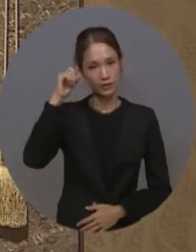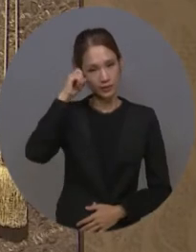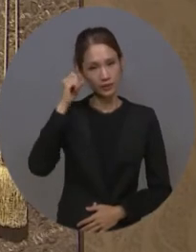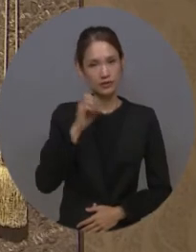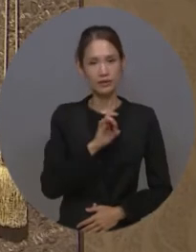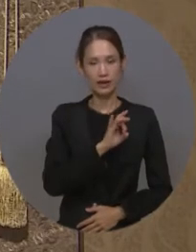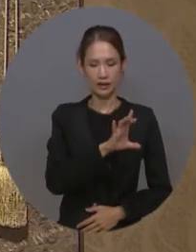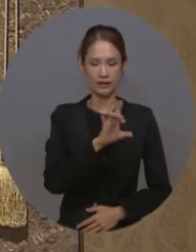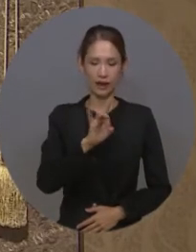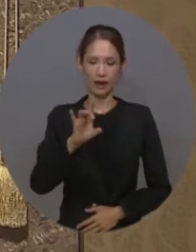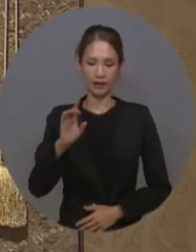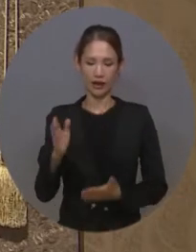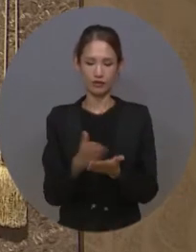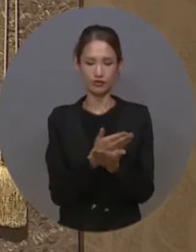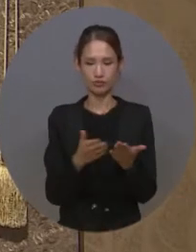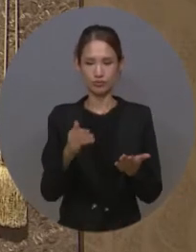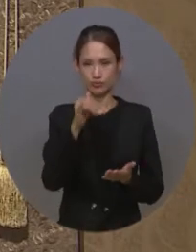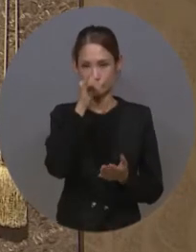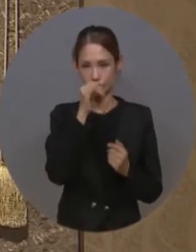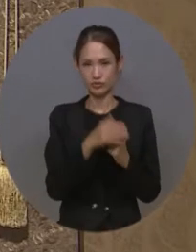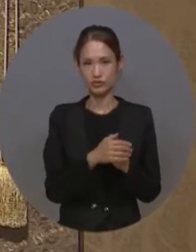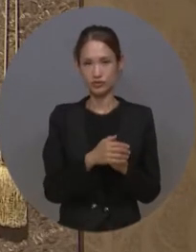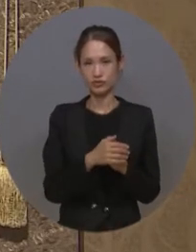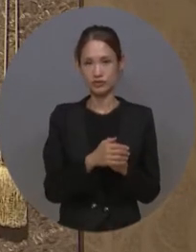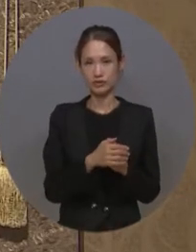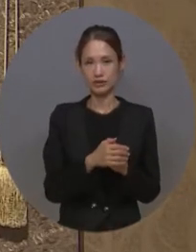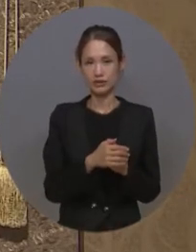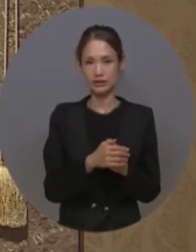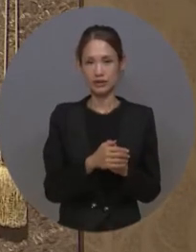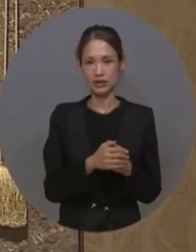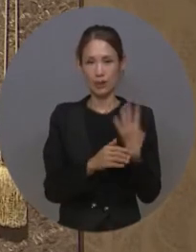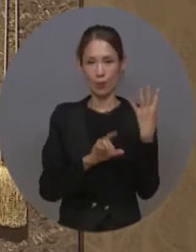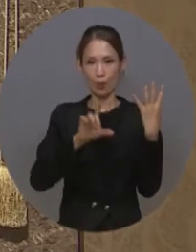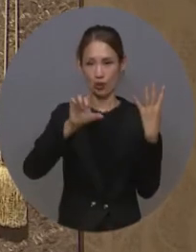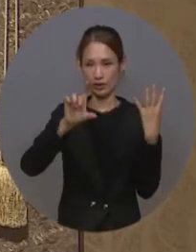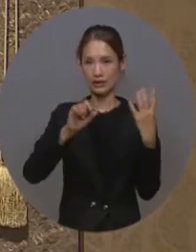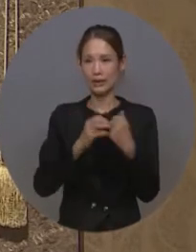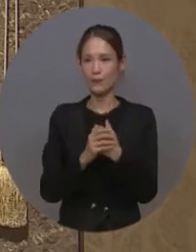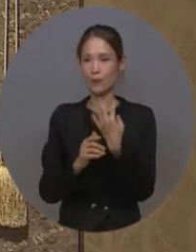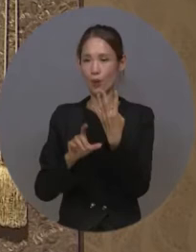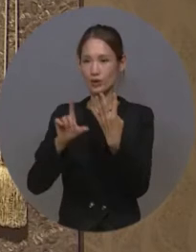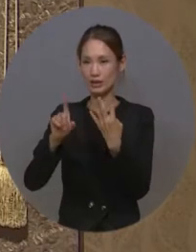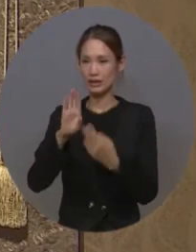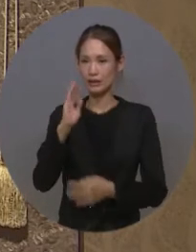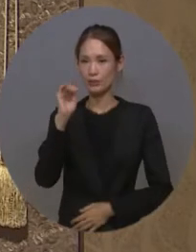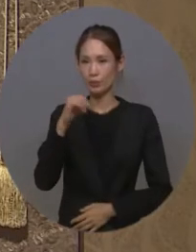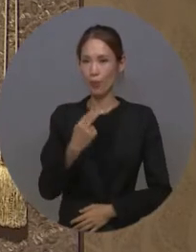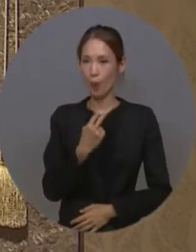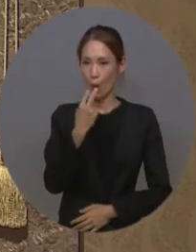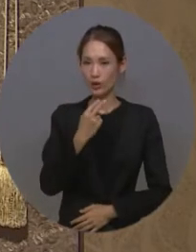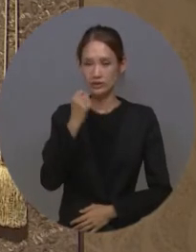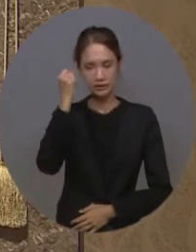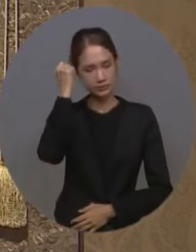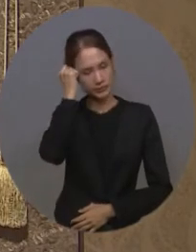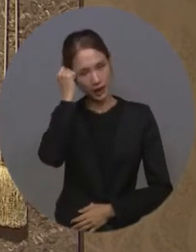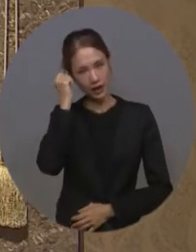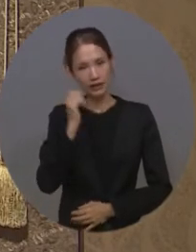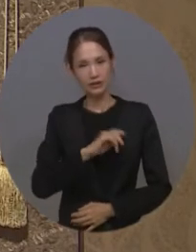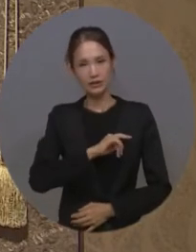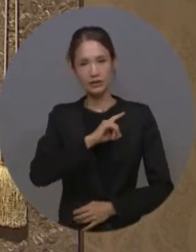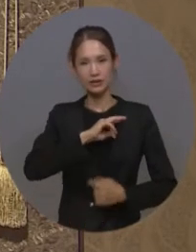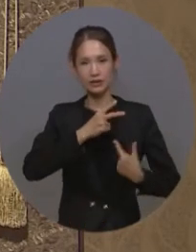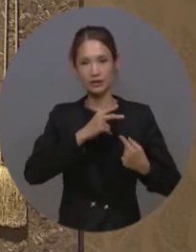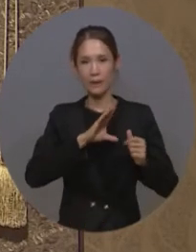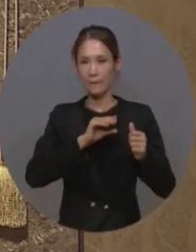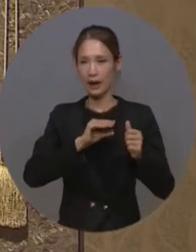따로 구분을 해놨어요. 따로, 일명 따로요? 포디 베개 또는 포디 목숨 베개라고 오. 하는 이제 브랜드명은 방송에서